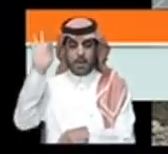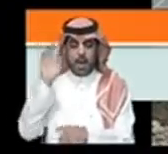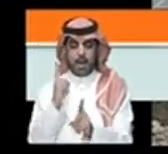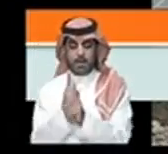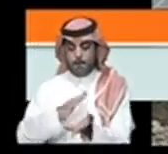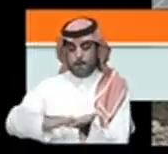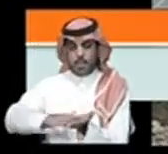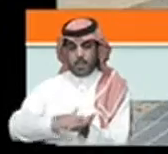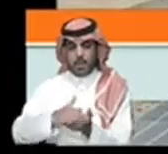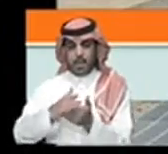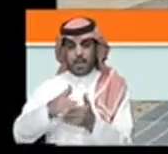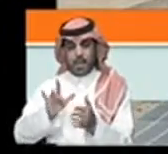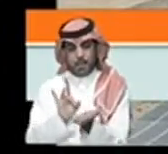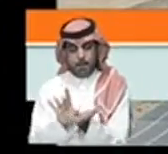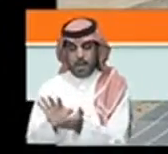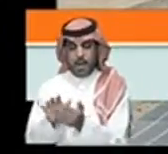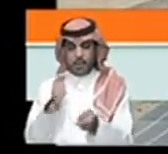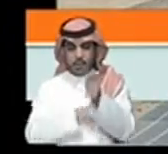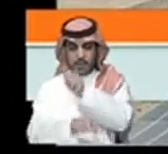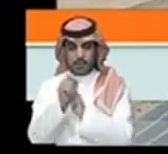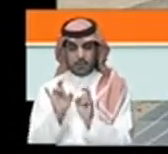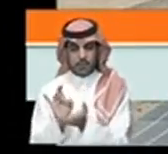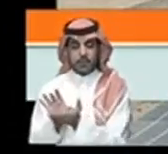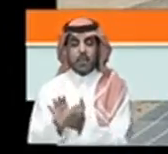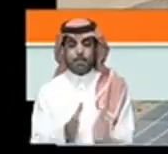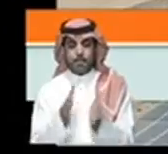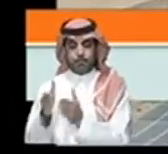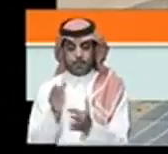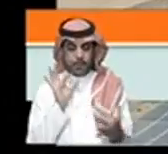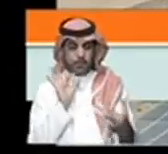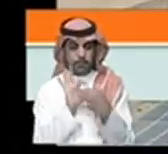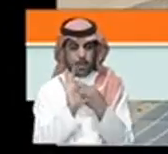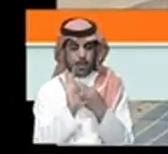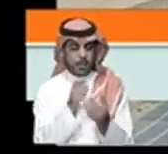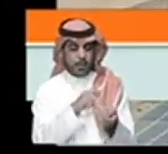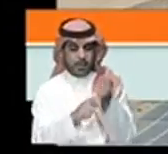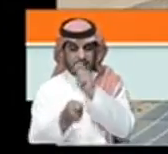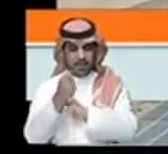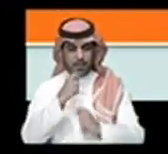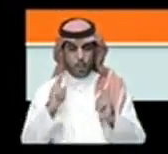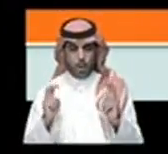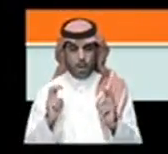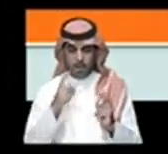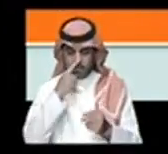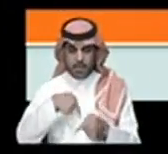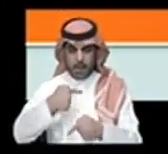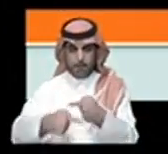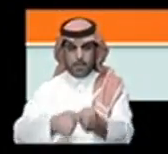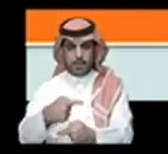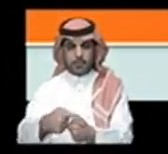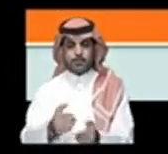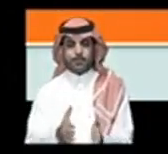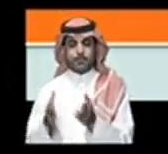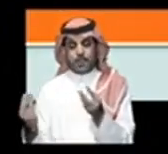يوم الاحد واتفق معه على استئناف المحادثات النوويه المتوقفه وعبر ترامب